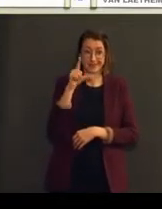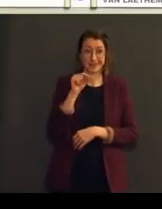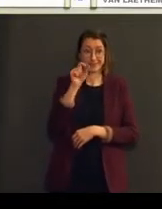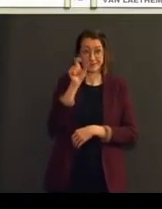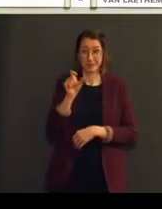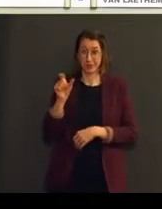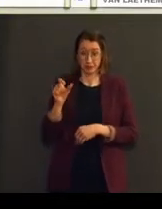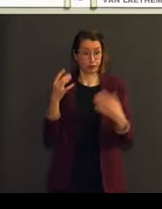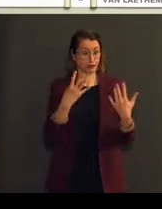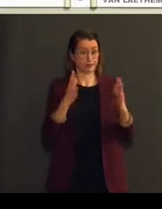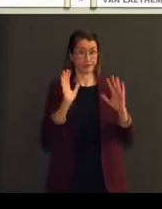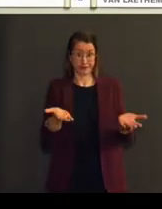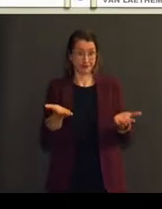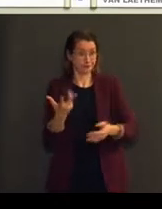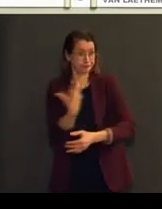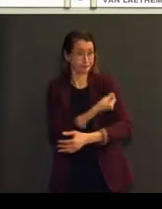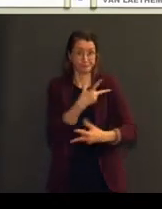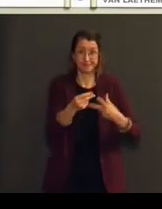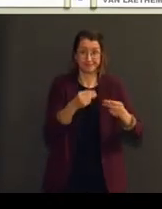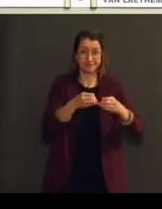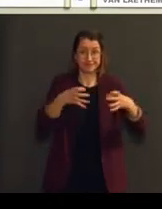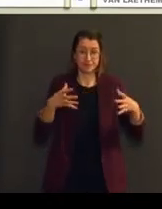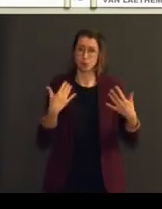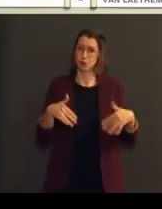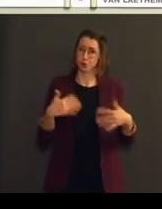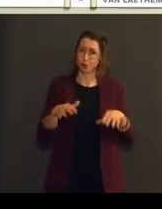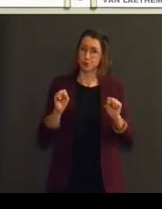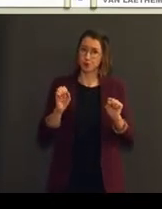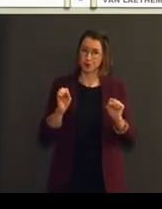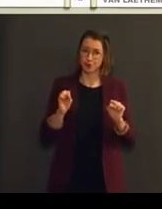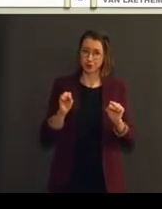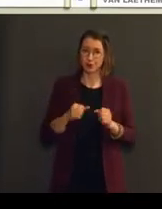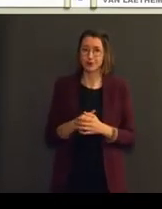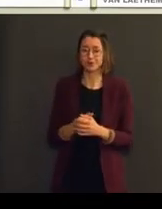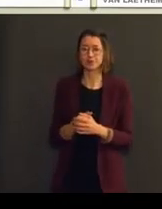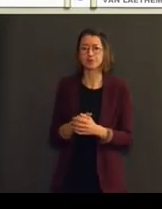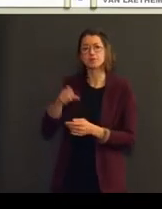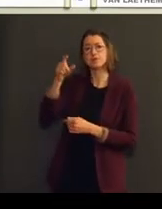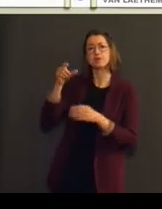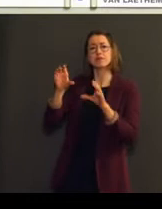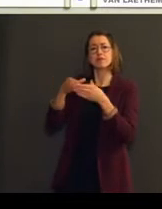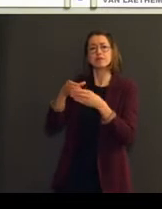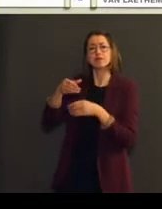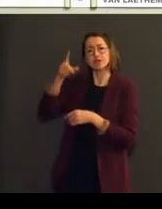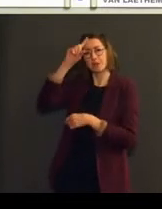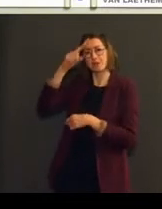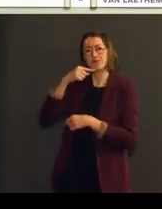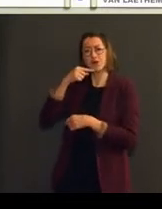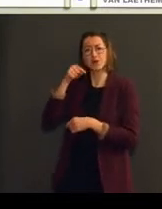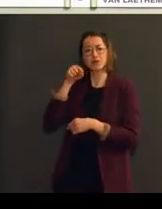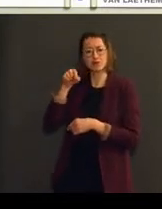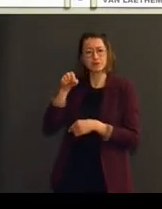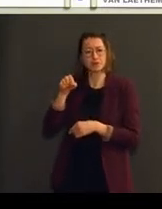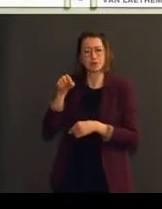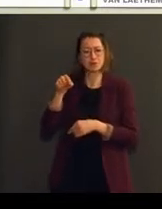dans la communauté germanique, vous voyez qu'on a 91% et quelques. En Wallonie, on a 87%. Ceci n'est